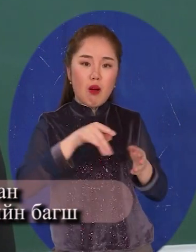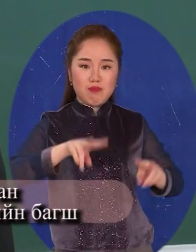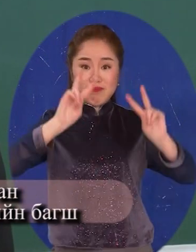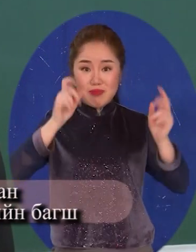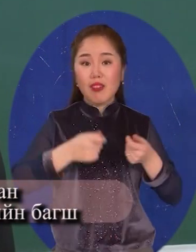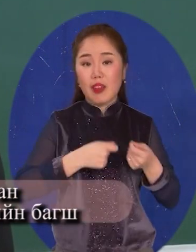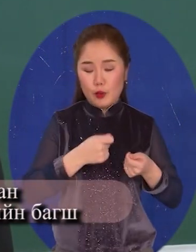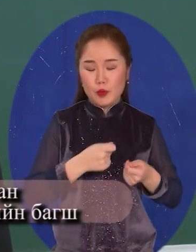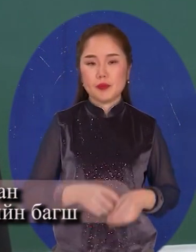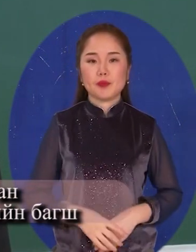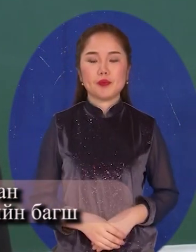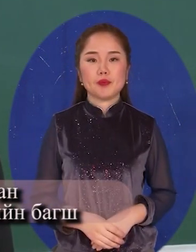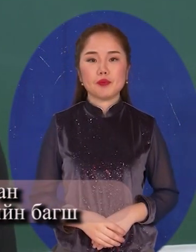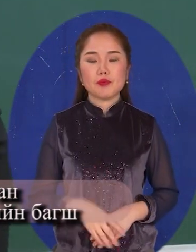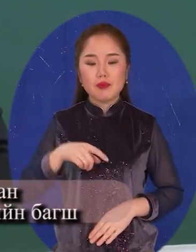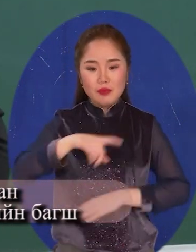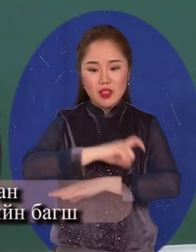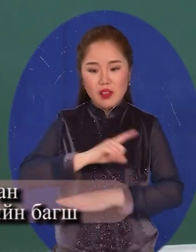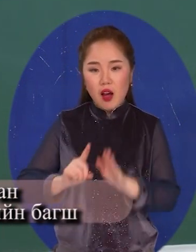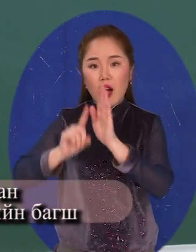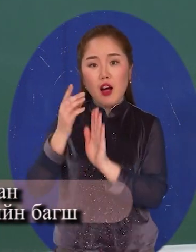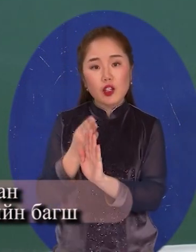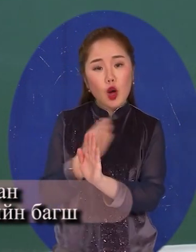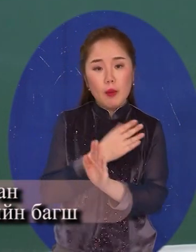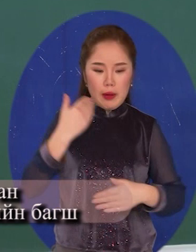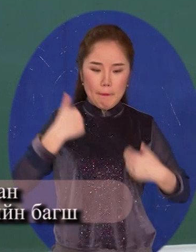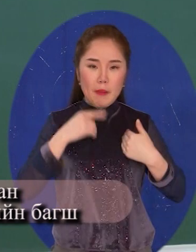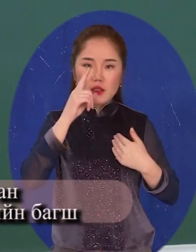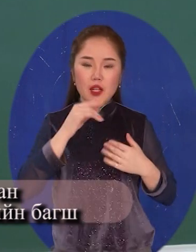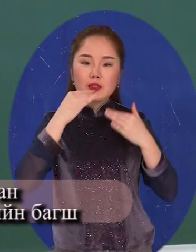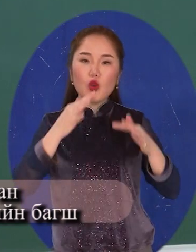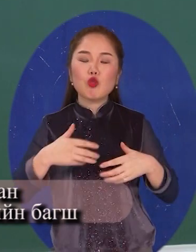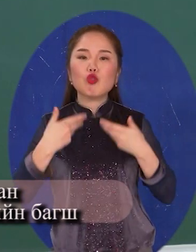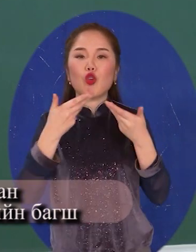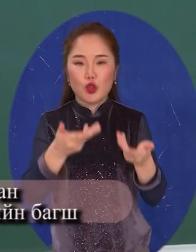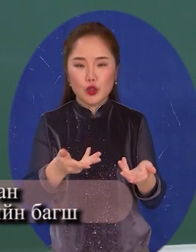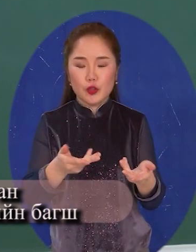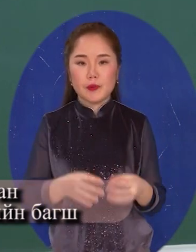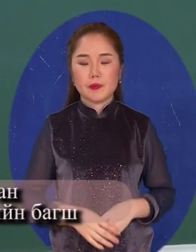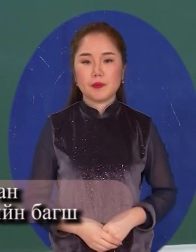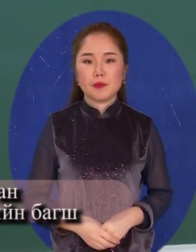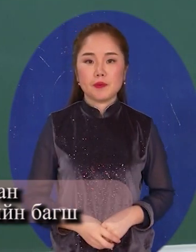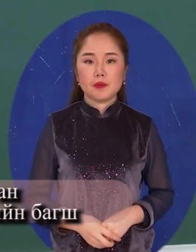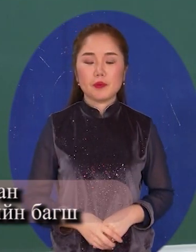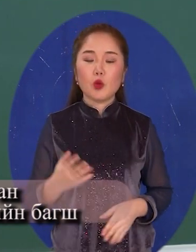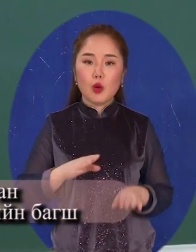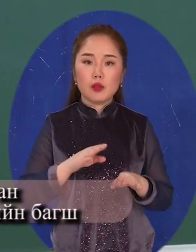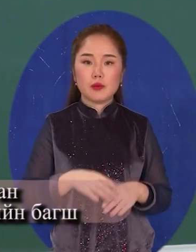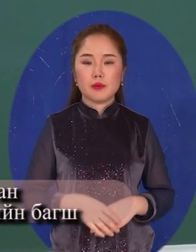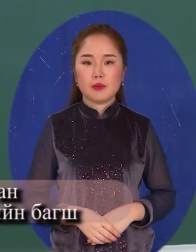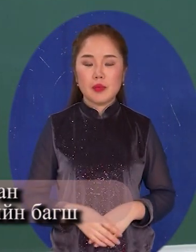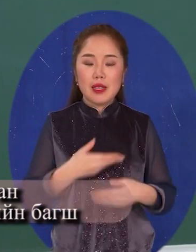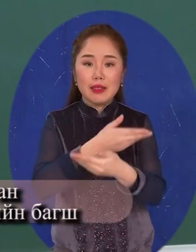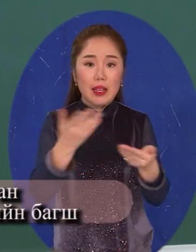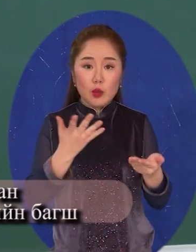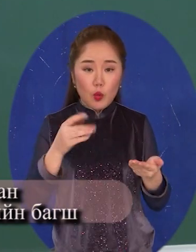ойнап, ойыншық дүкеніне саяхаттап қайтайық. Сабақ басталмас бұрын, мұғалімдерің, ата-аналар мен балалар сендерге бір кеңес